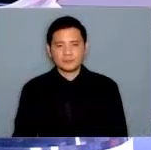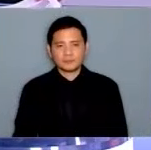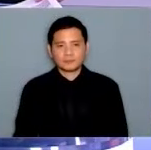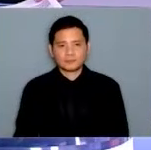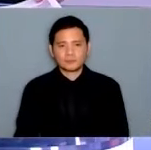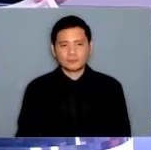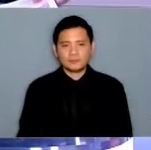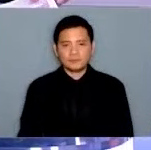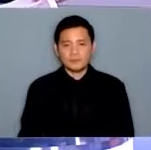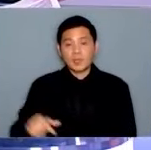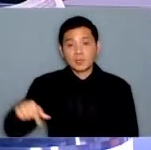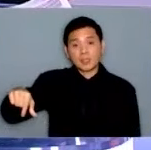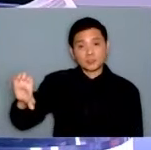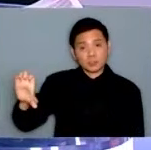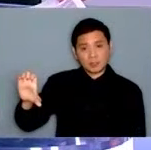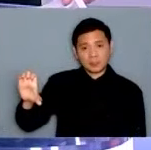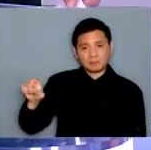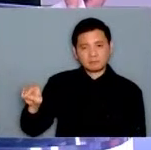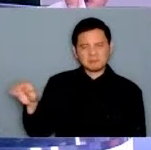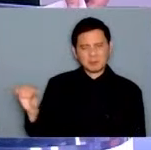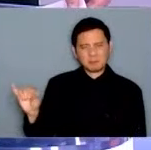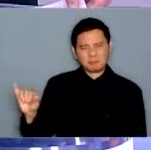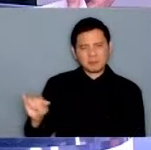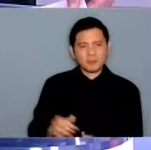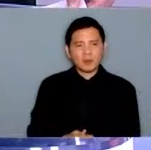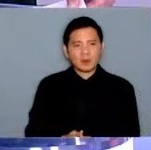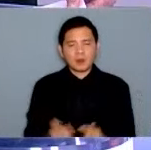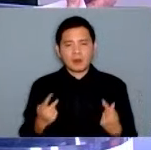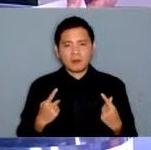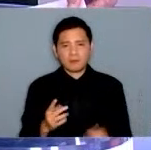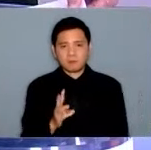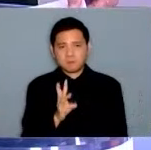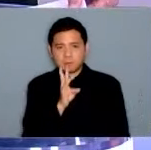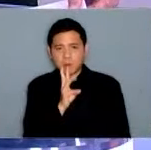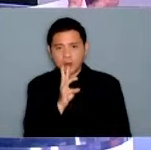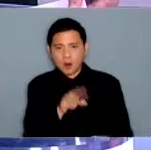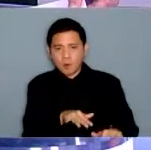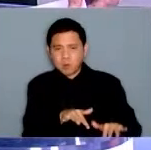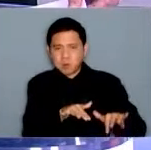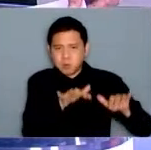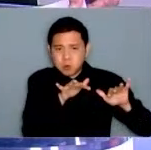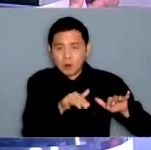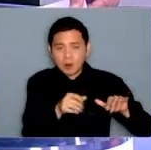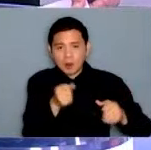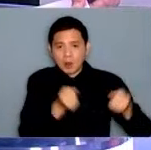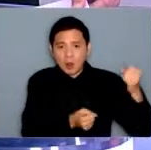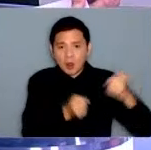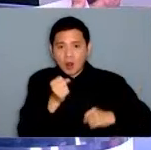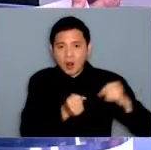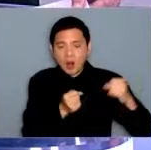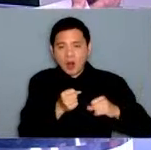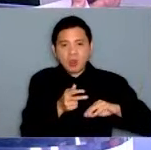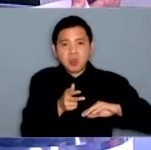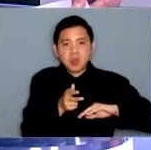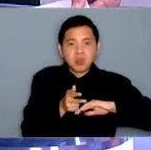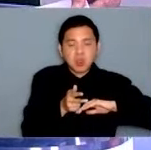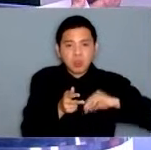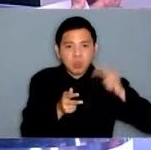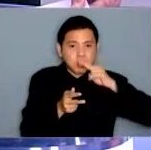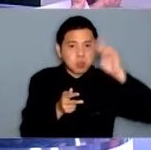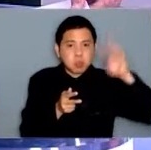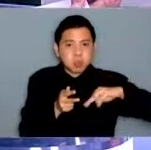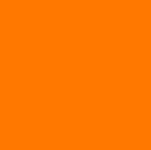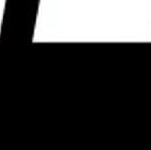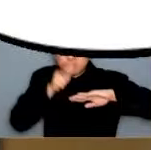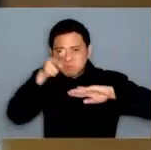sa Quezon City pa rin, inanod ng rumaragasang baha ang isang kotse at nahulog sa creek. Nagbabalik si Marian